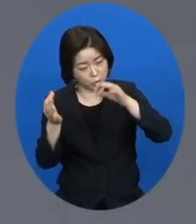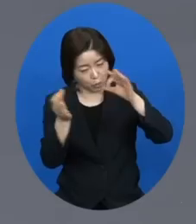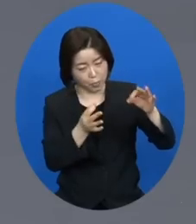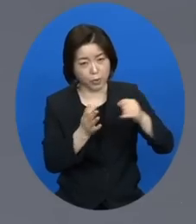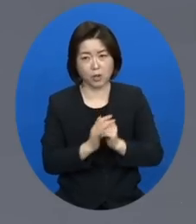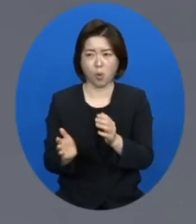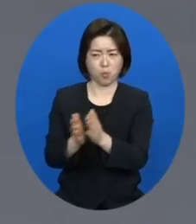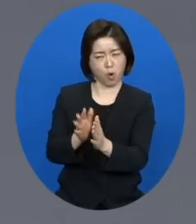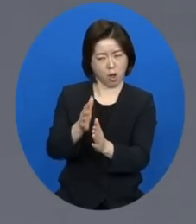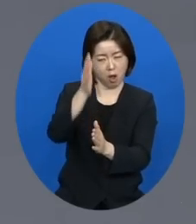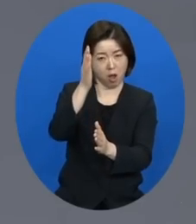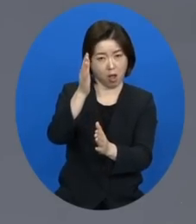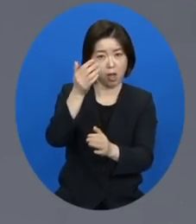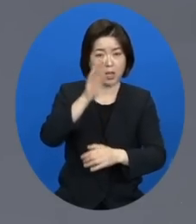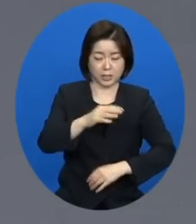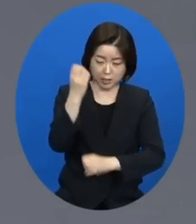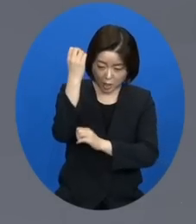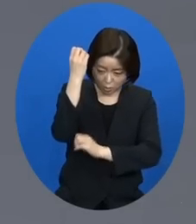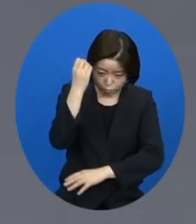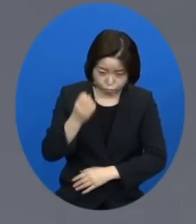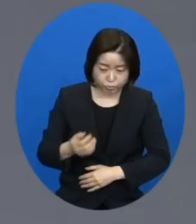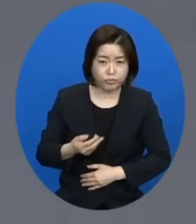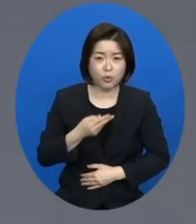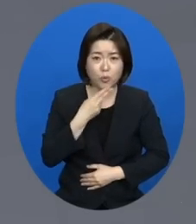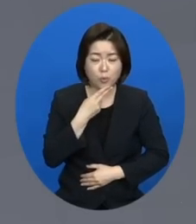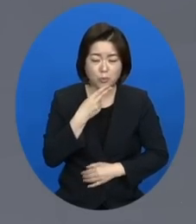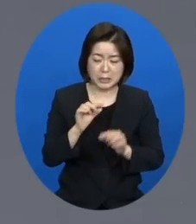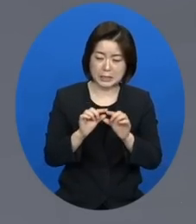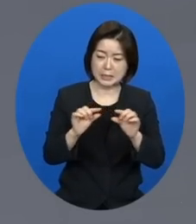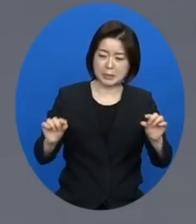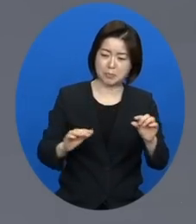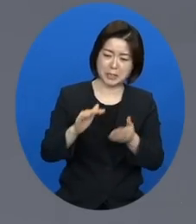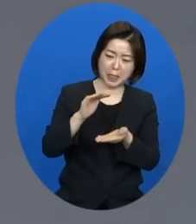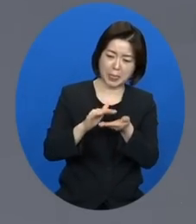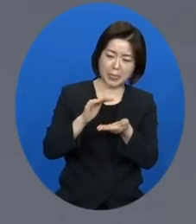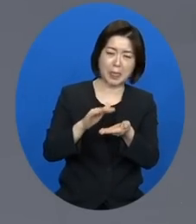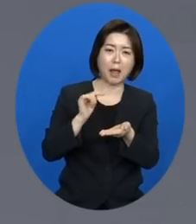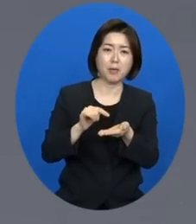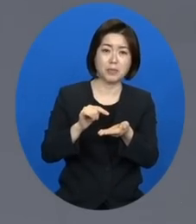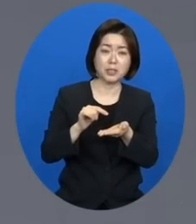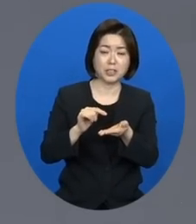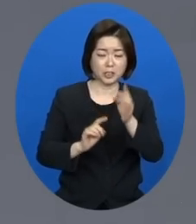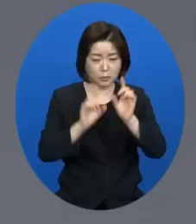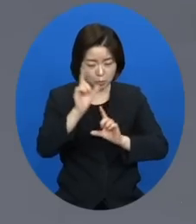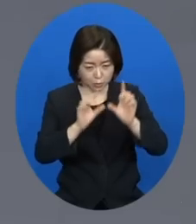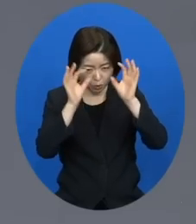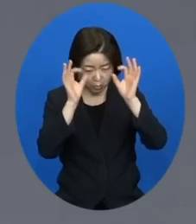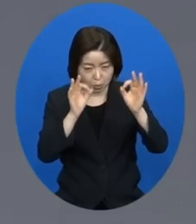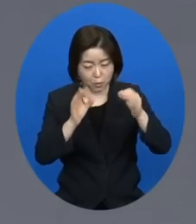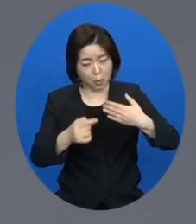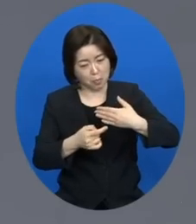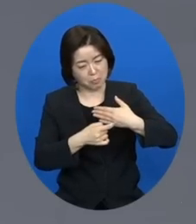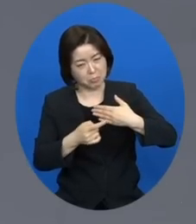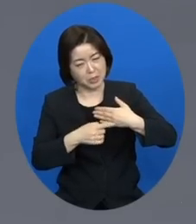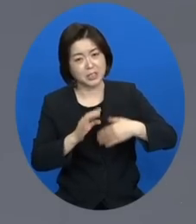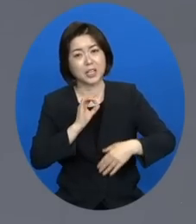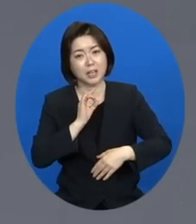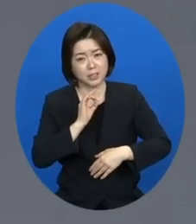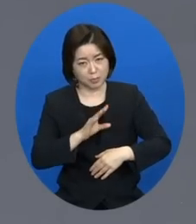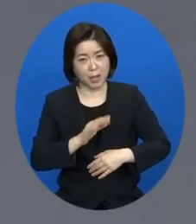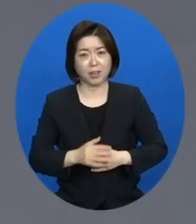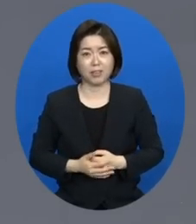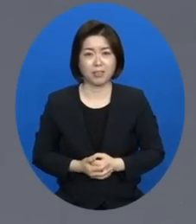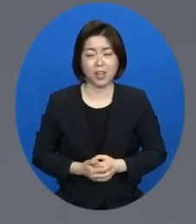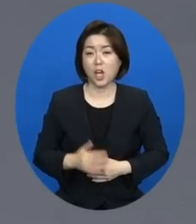보이지만 뿌리가 없이 깊이가 얇은 상태를 가리켜서 피상적이다 이렇게 말하죠. 그래서